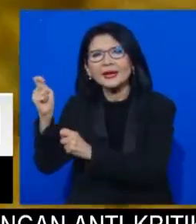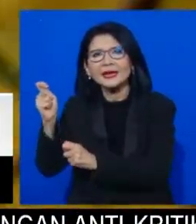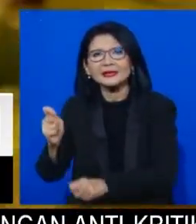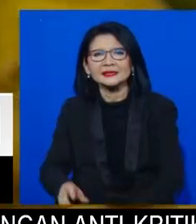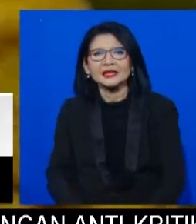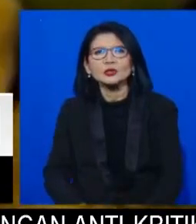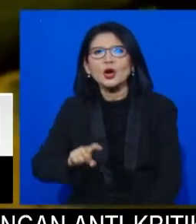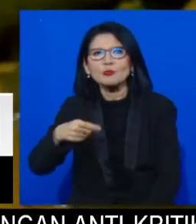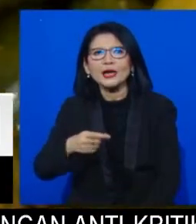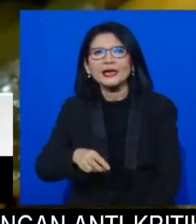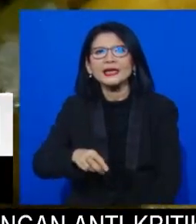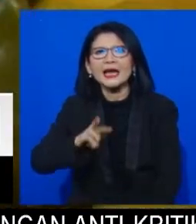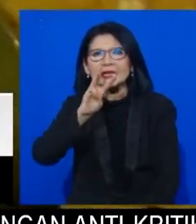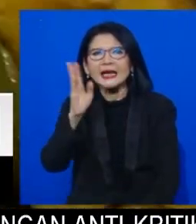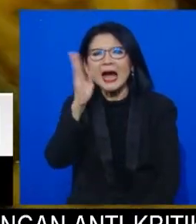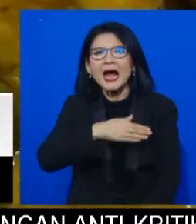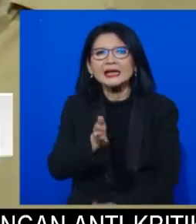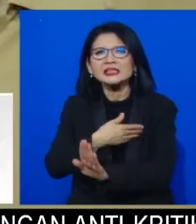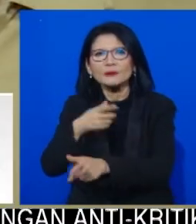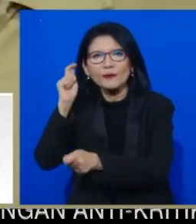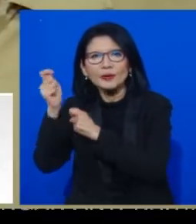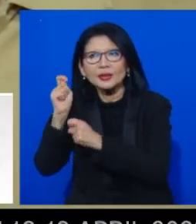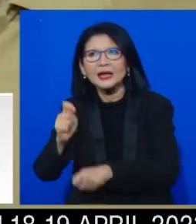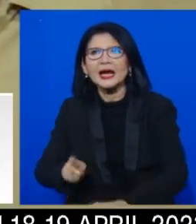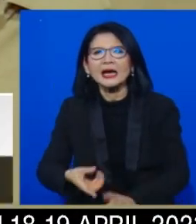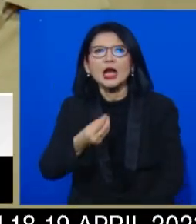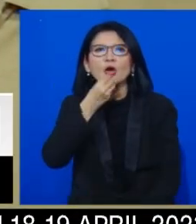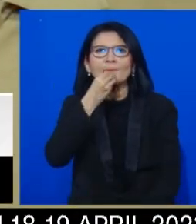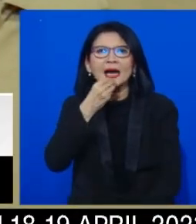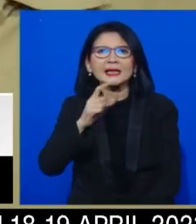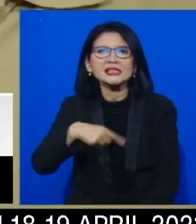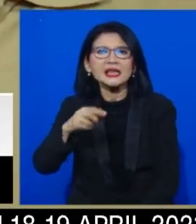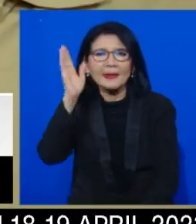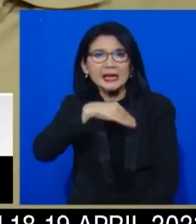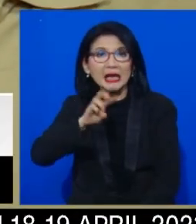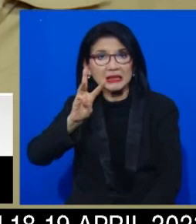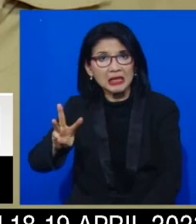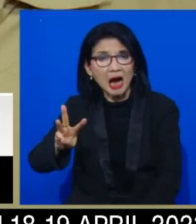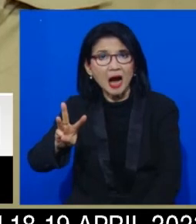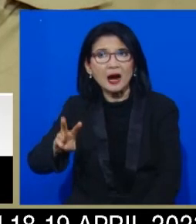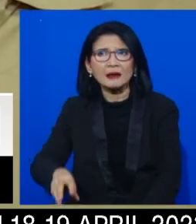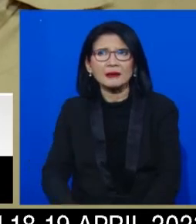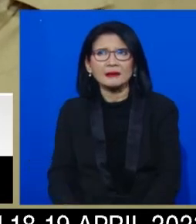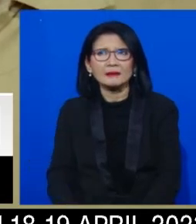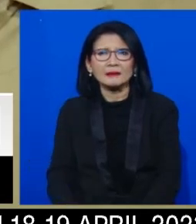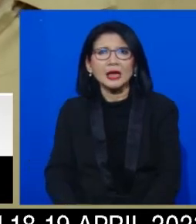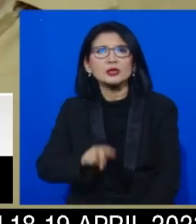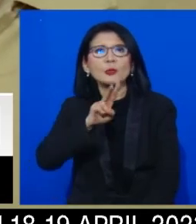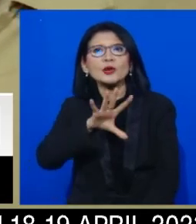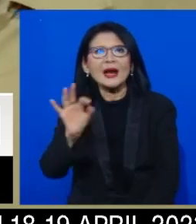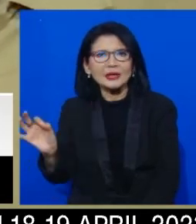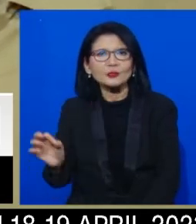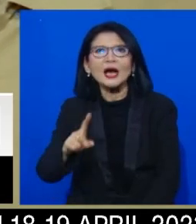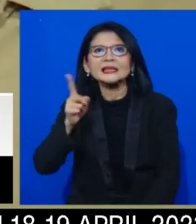H-3. Kalau menu harian kan cuma 3 macam gitu ya. Itu sekitar Rp25.000, ini bisa 2